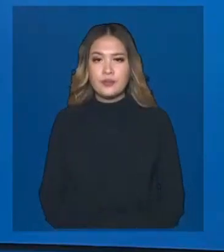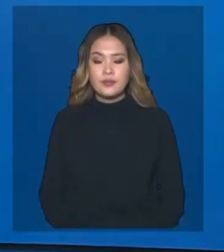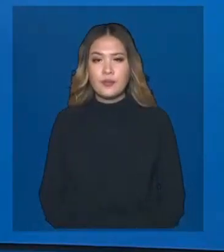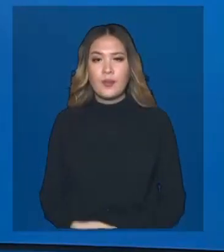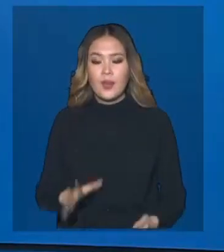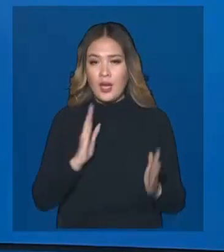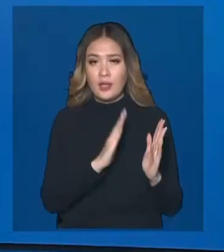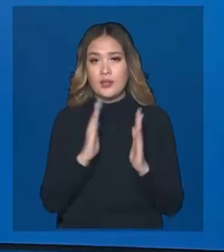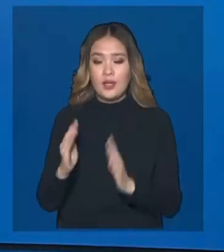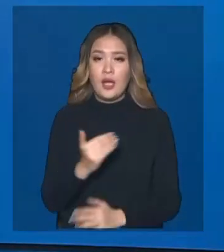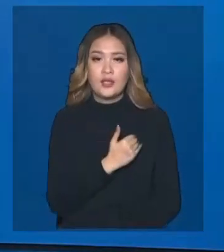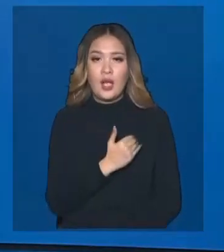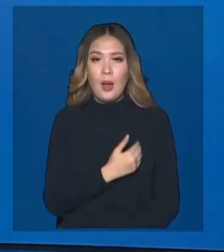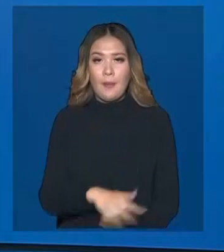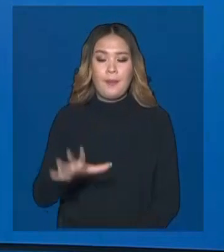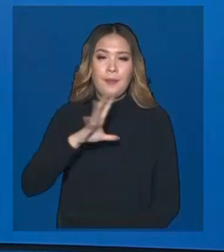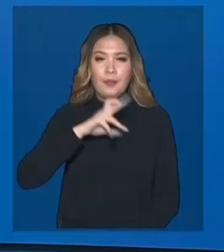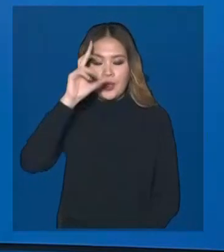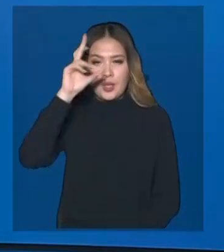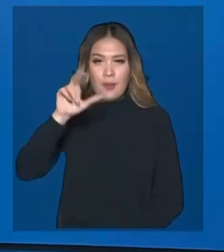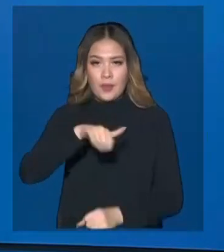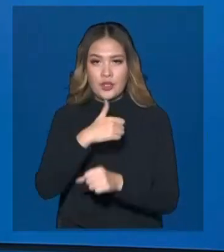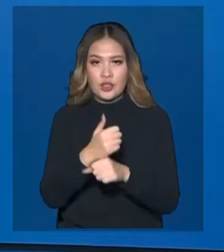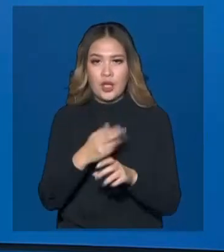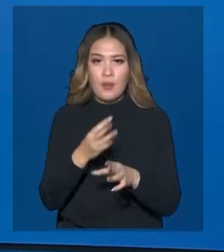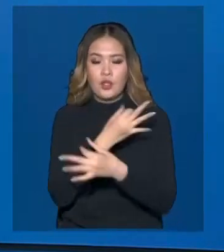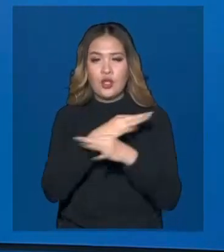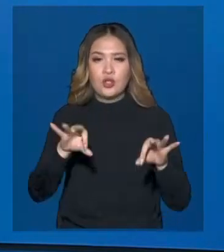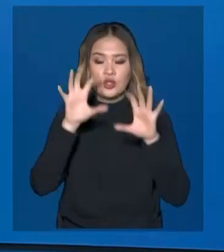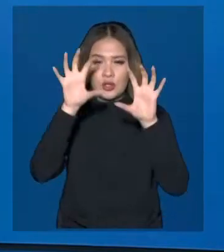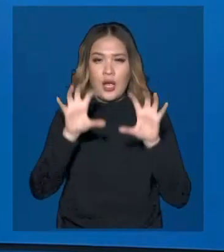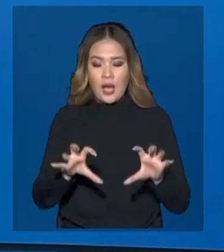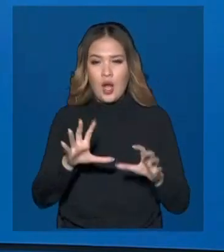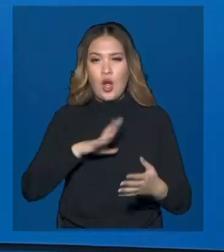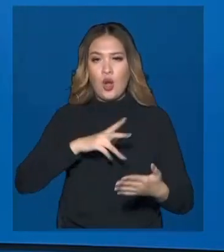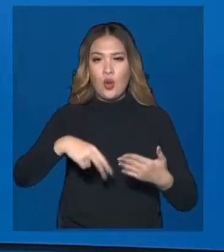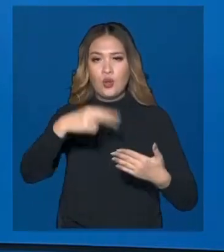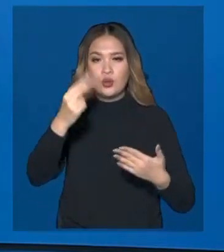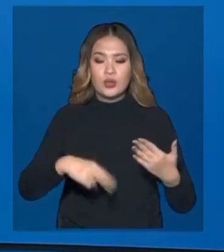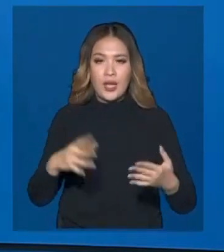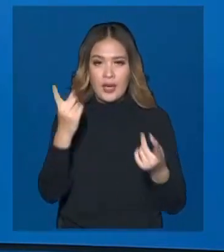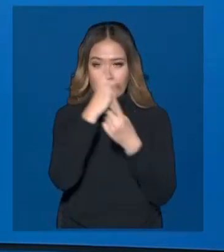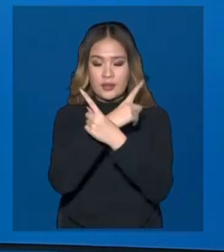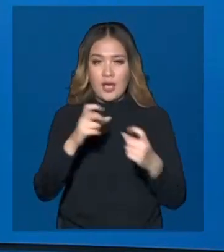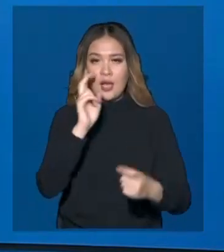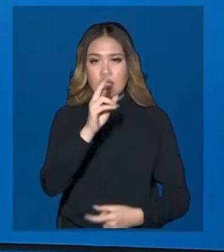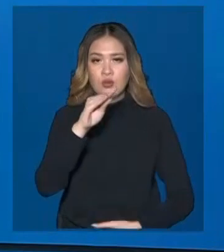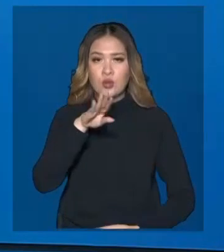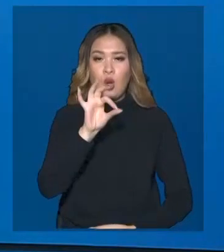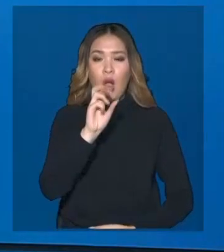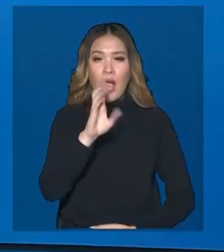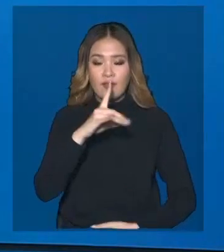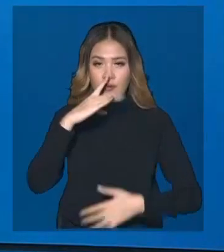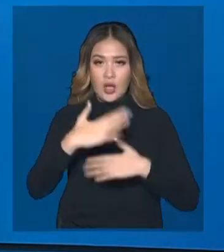Әрқайсына ретретімен тоқталайық. Мемлекет басшысы рақымшылық жасау туралы заңға қол қойды. Еске салсам, Қасым-Жомарт Тоқаев